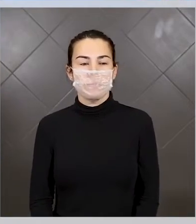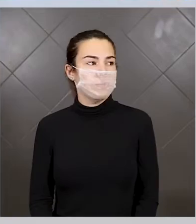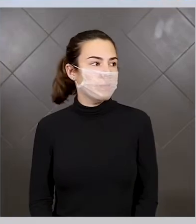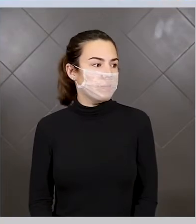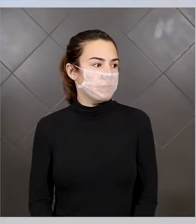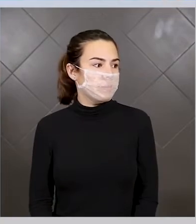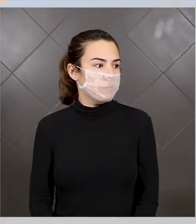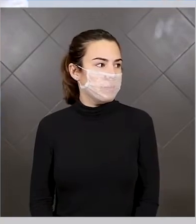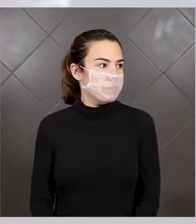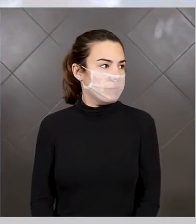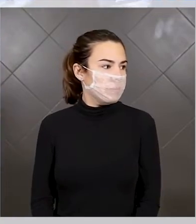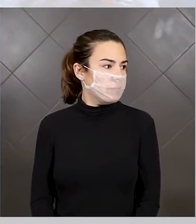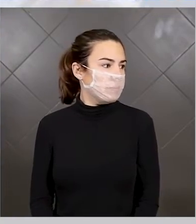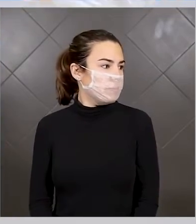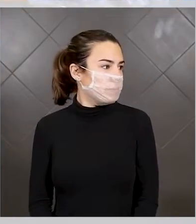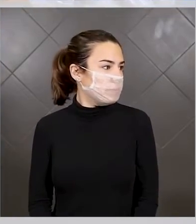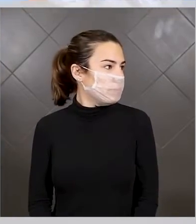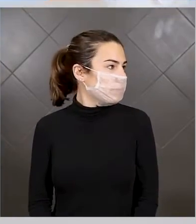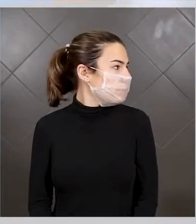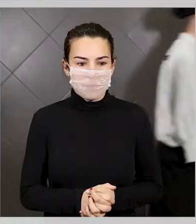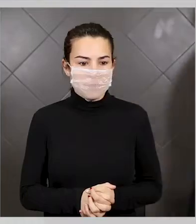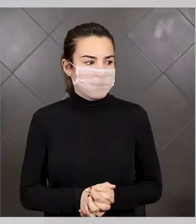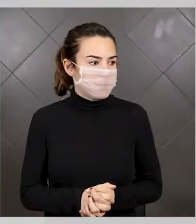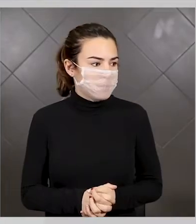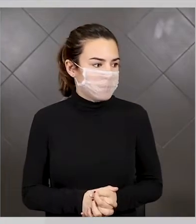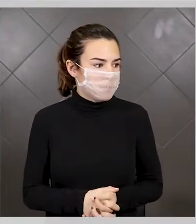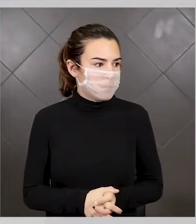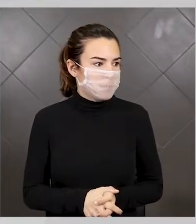Això a la nevera. I ara podem treure...